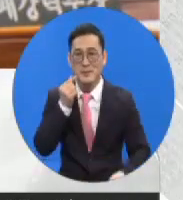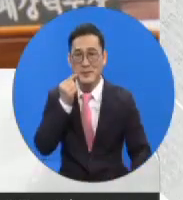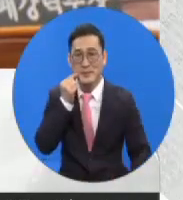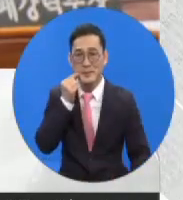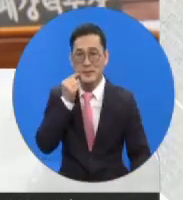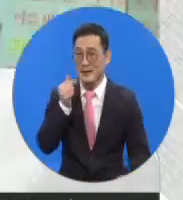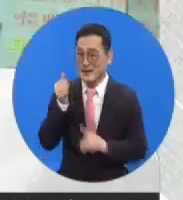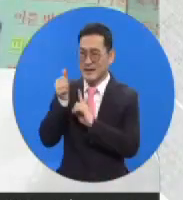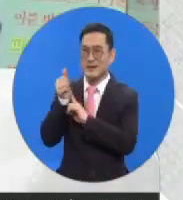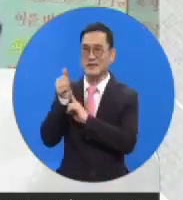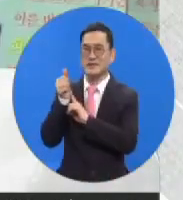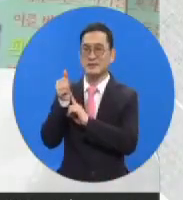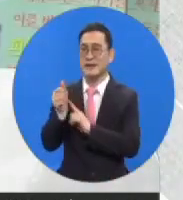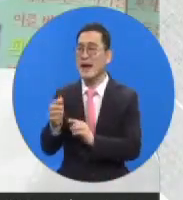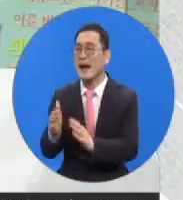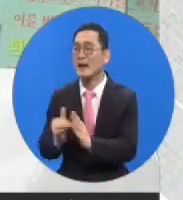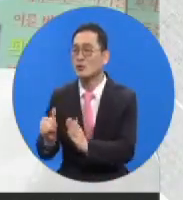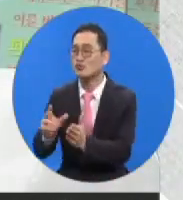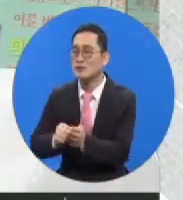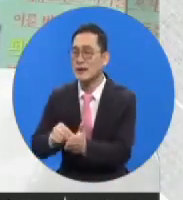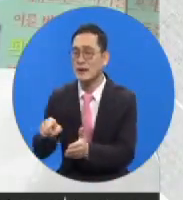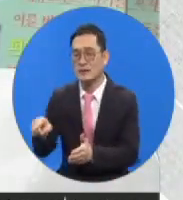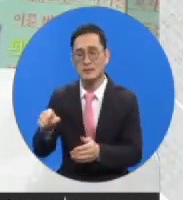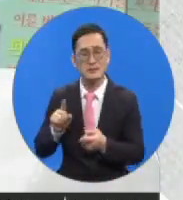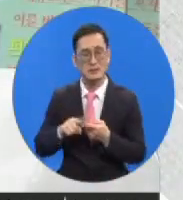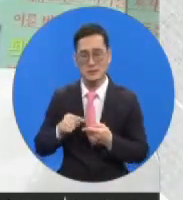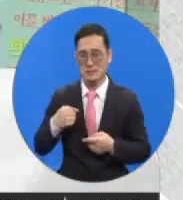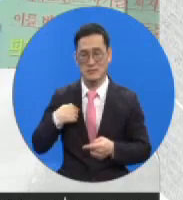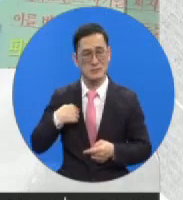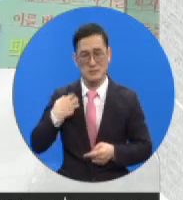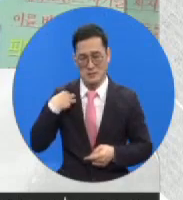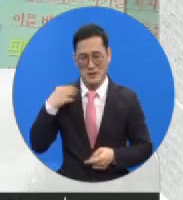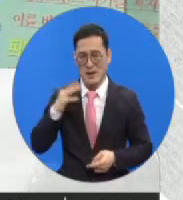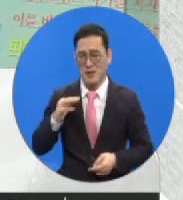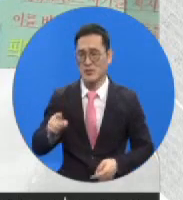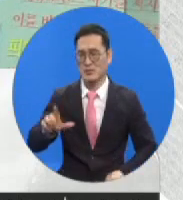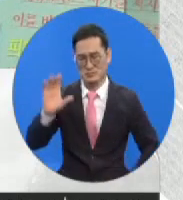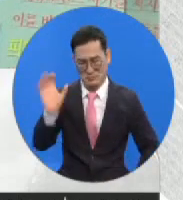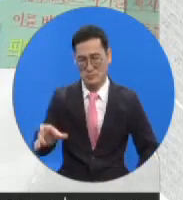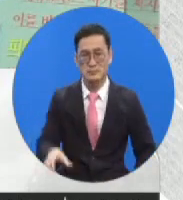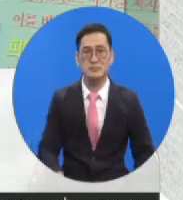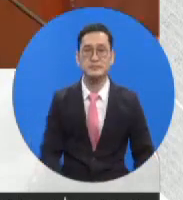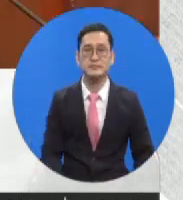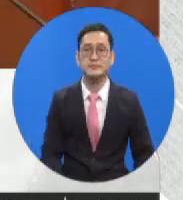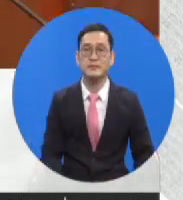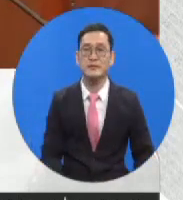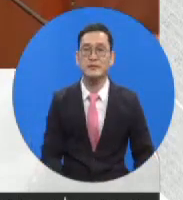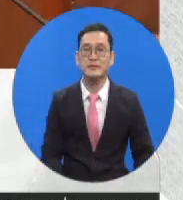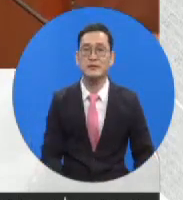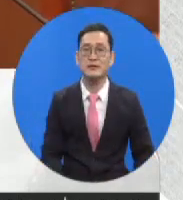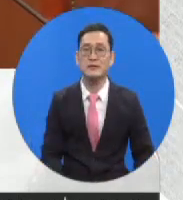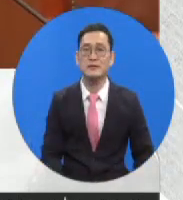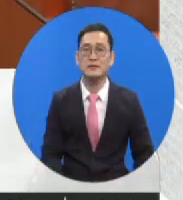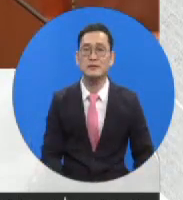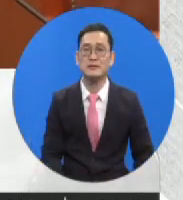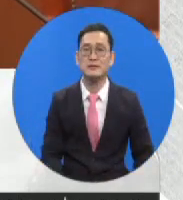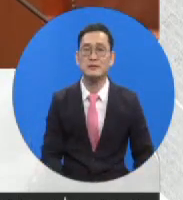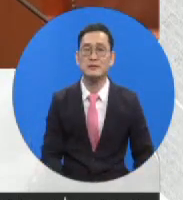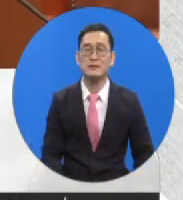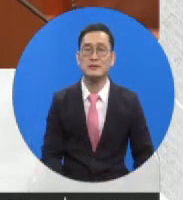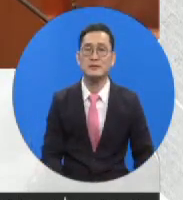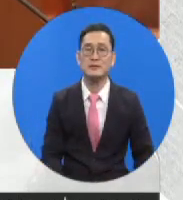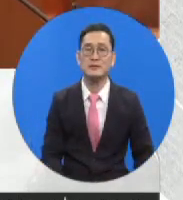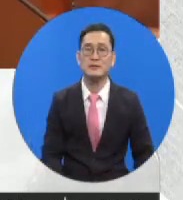당신이 지휘하라라고 예. 위임했다. 근데 그 조남관 차장이 하는 말이 그 동부지검의 수사가 되게 미진한